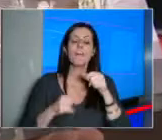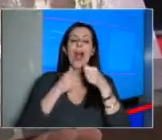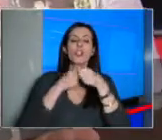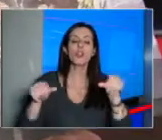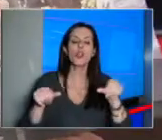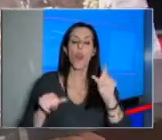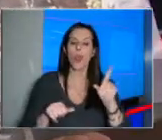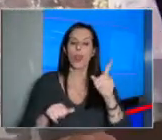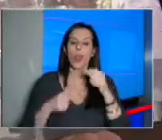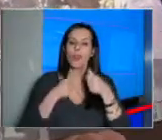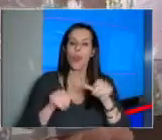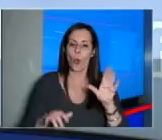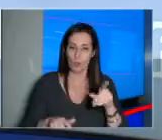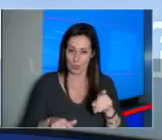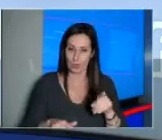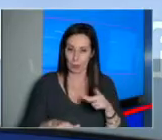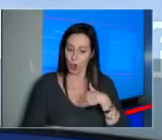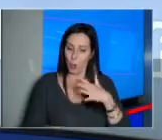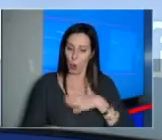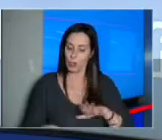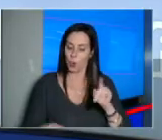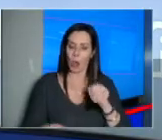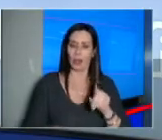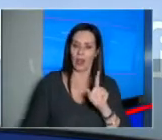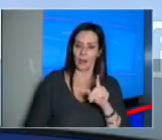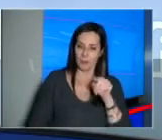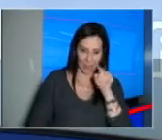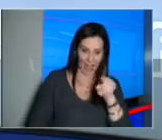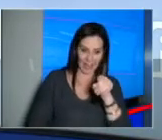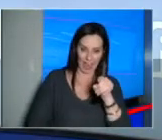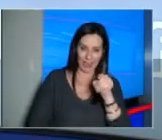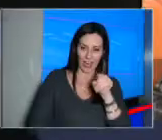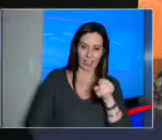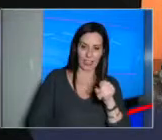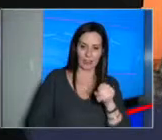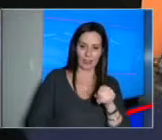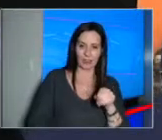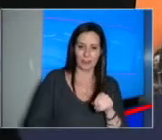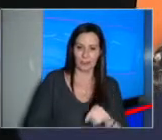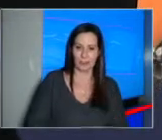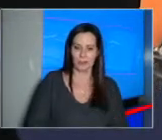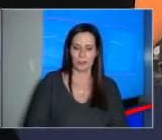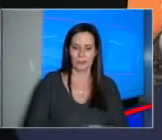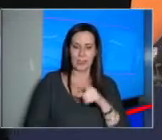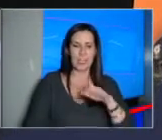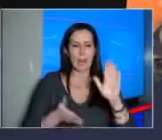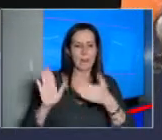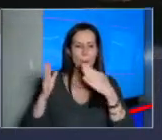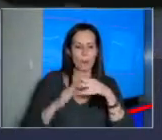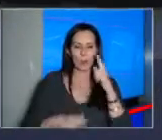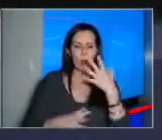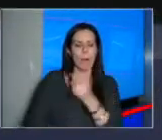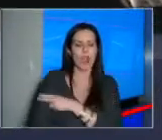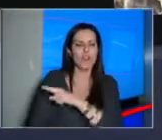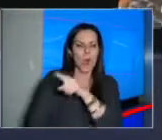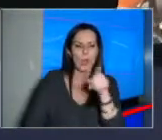המדינה והתקשורת, שזה מסגור שאנחנו רוצים להימנע ממנו? אתה, אם אתה רוצה, זה תמונה של פינוי בגבעת עמל. תראו כמה